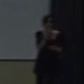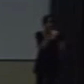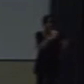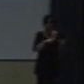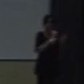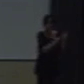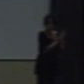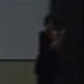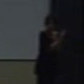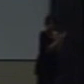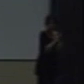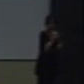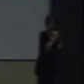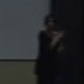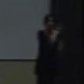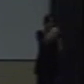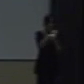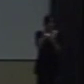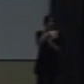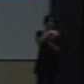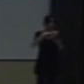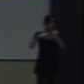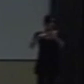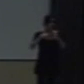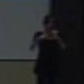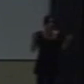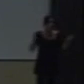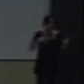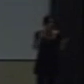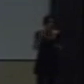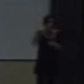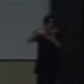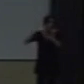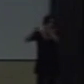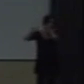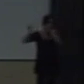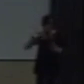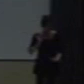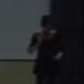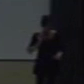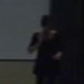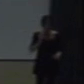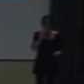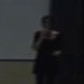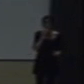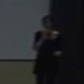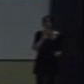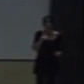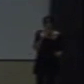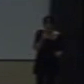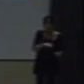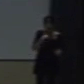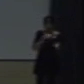seran dins de mitjans de comunicació. És més probable, té més possibilitats d'acabar fora de mitjans que als